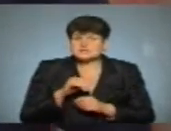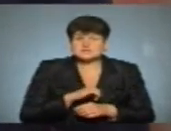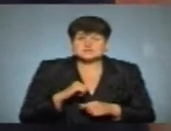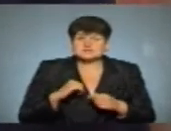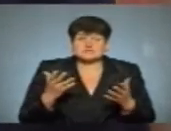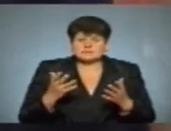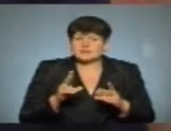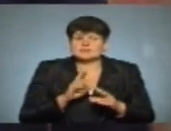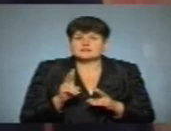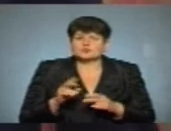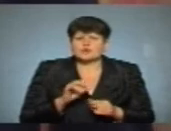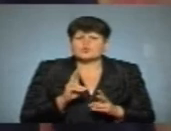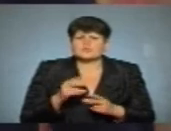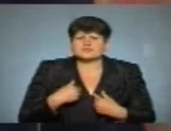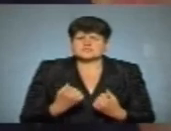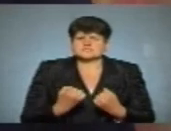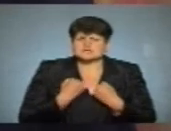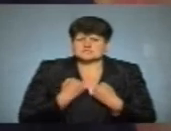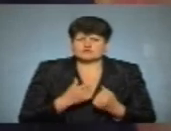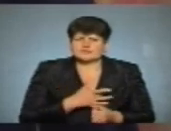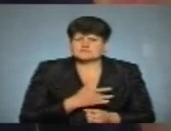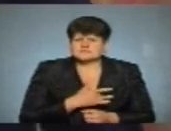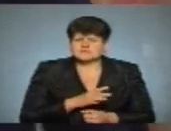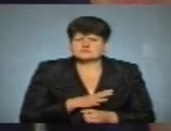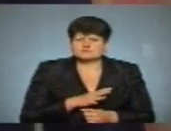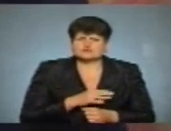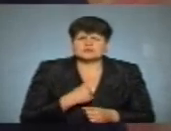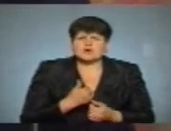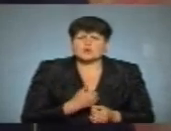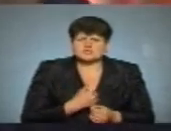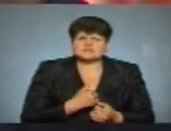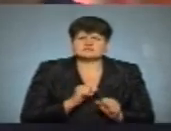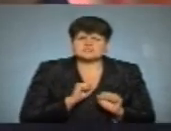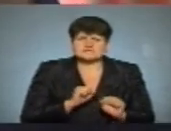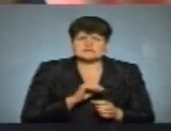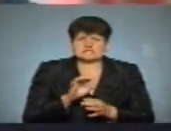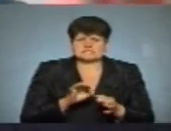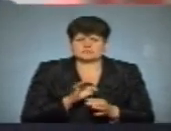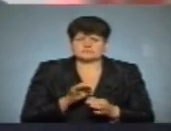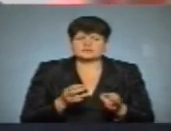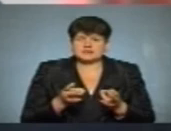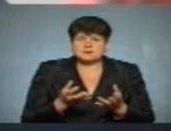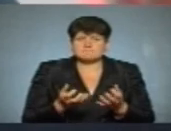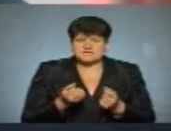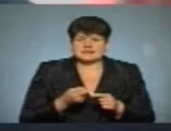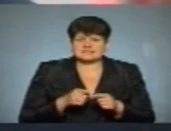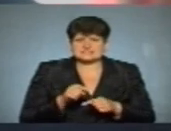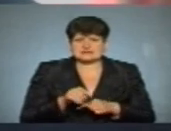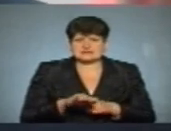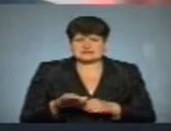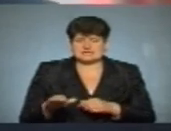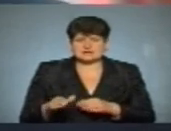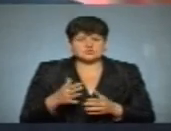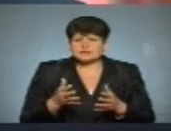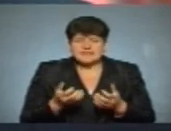не було кому мене захистити, і в мене ще десь тоді таке було на серці, що я хотів захистити сироту. Треба просто прийняти цих дітей. Бо якщо, ну,